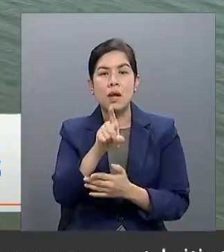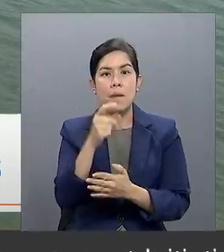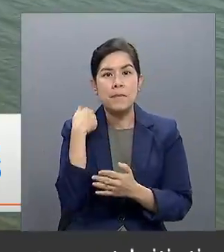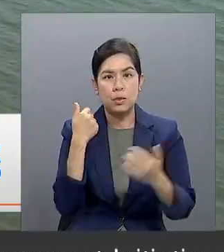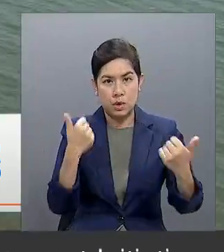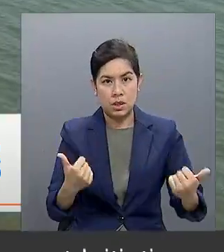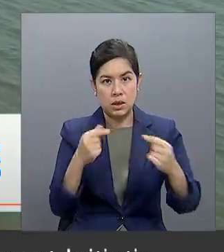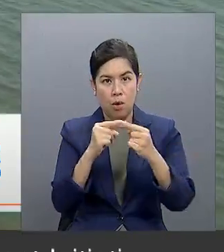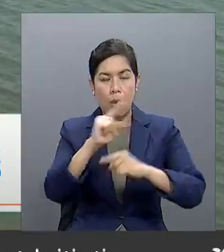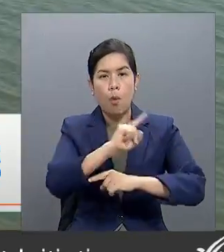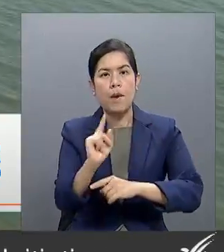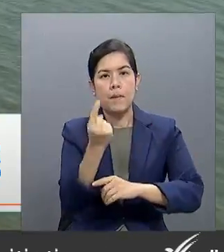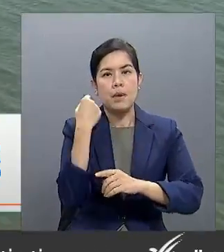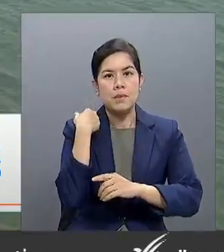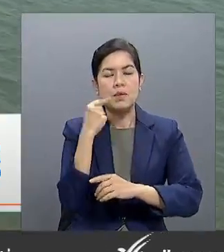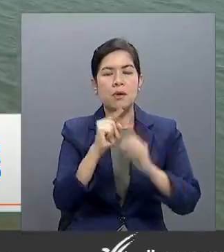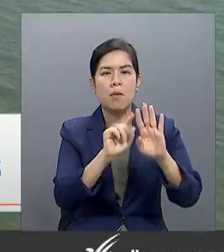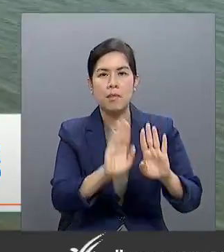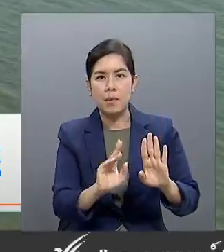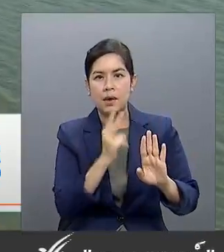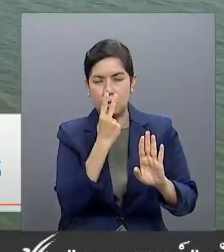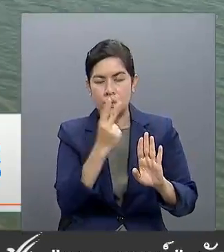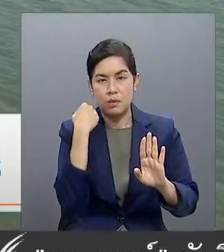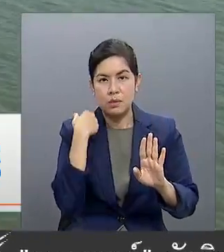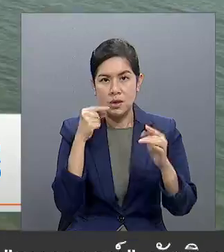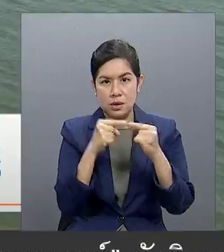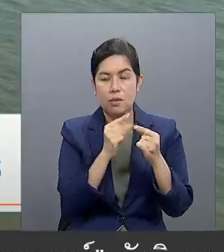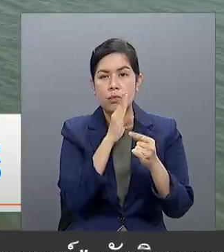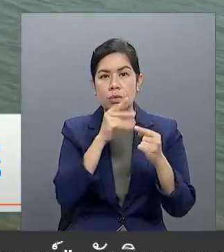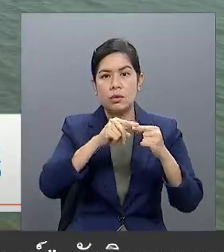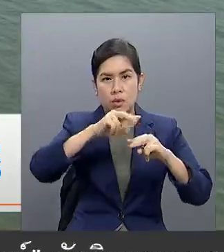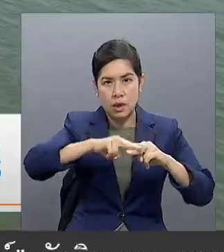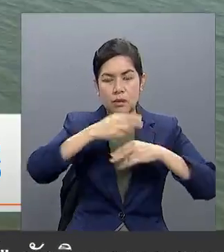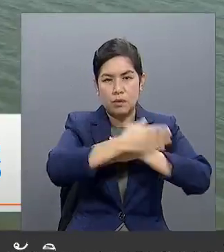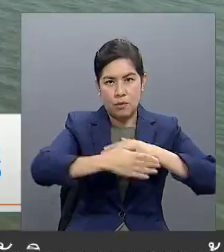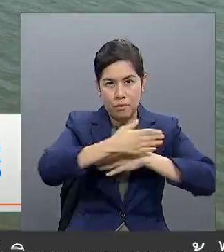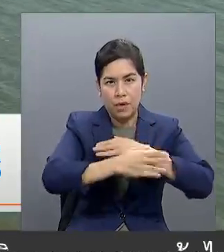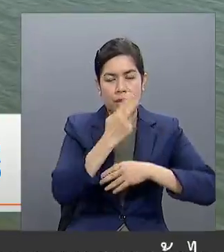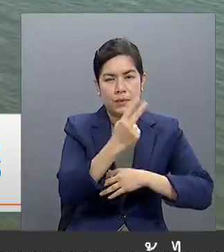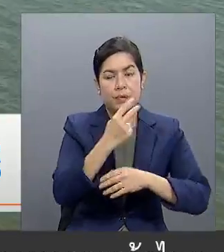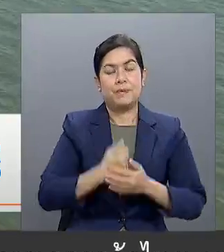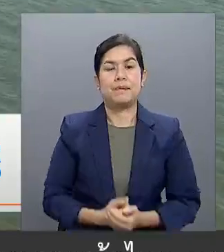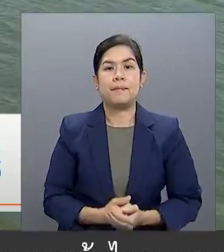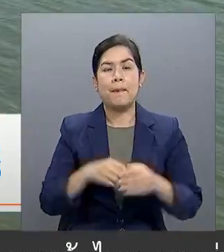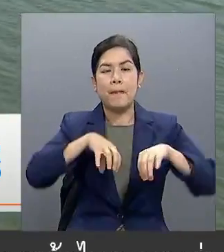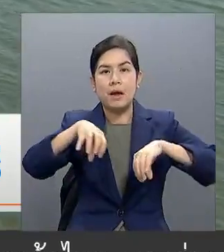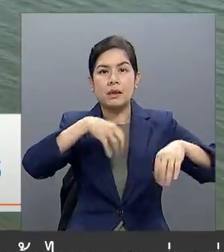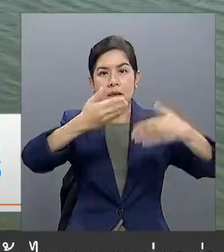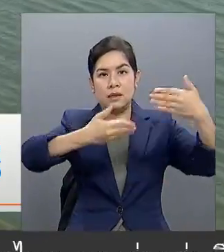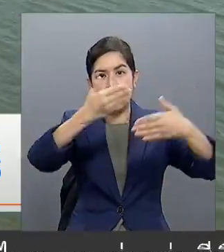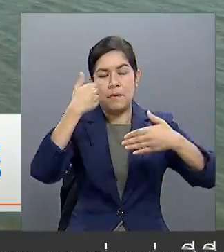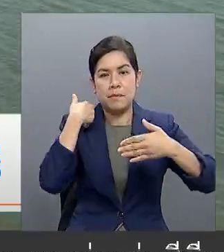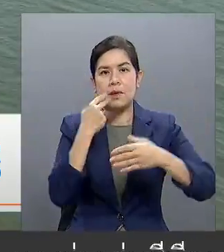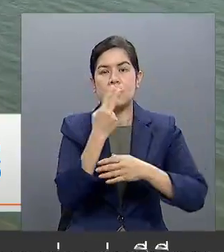ไปแล้วนะคุณท็อปต้องไปจัดรายการอยู่บนรถไฟแล้วนะครับคุณผู้ชมสำหรับกิจกรรมนี้นะครับนั่งรถไฟลอยน้ำบ